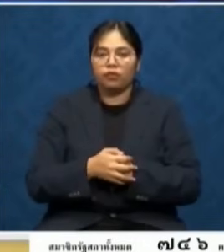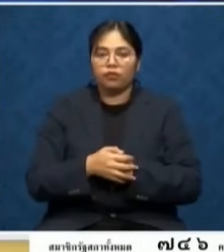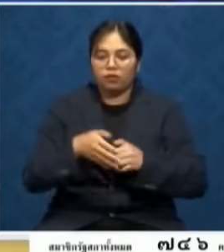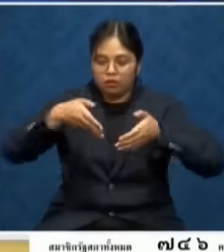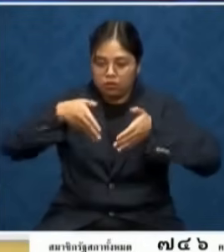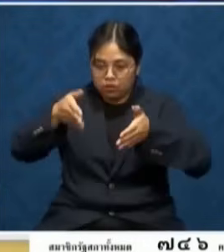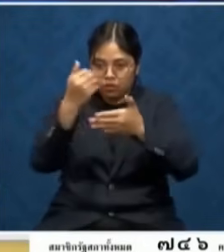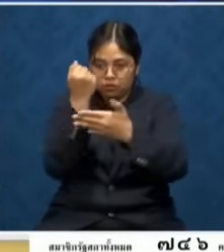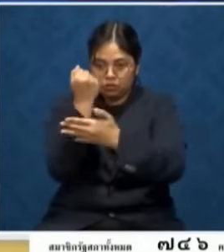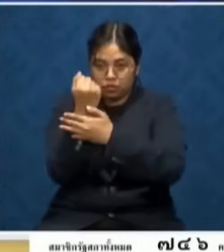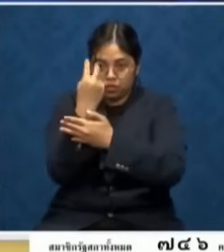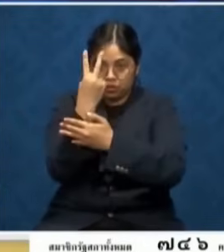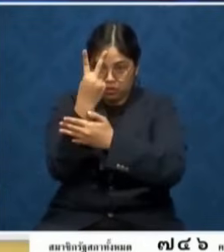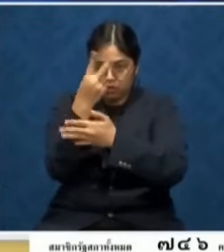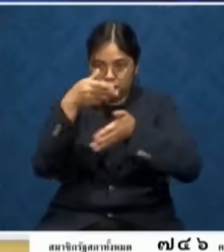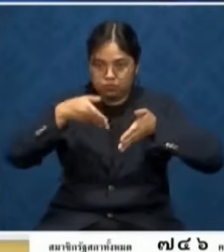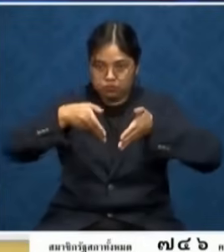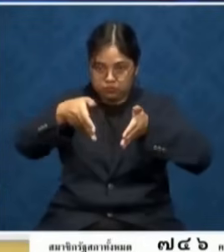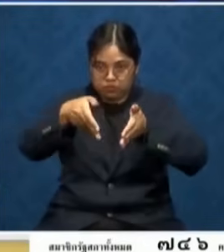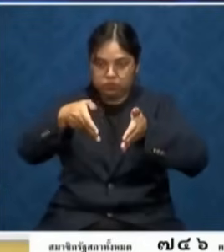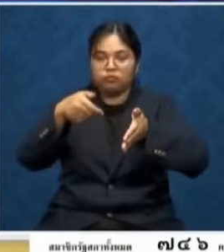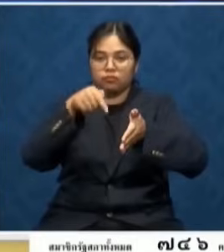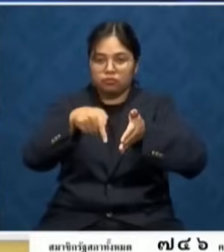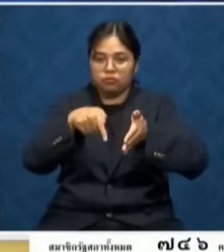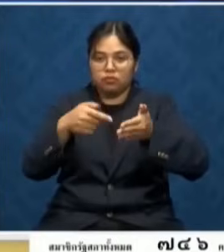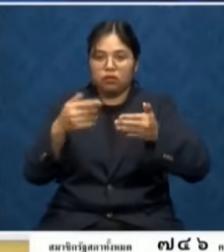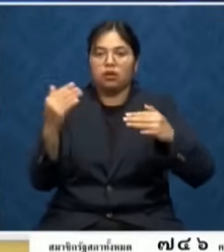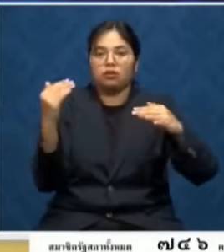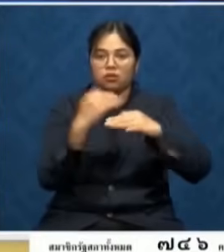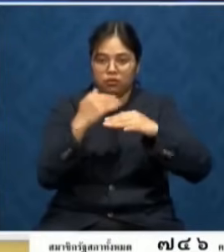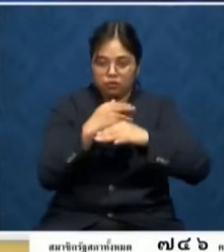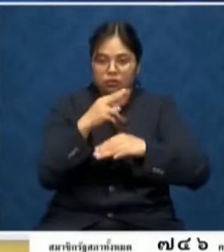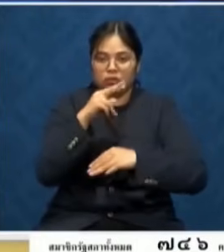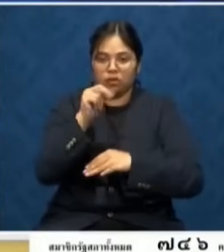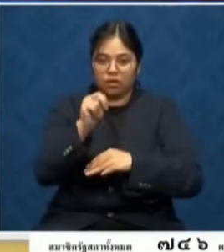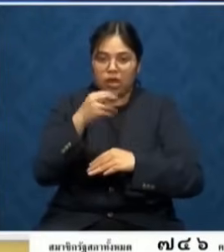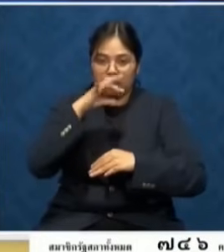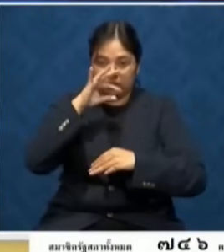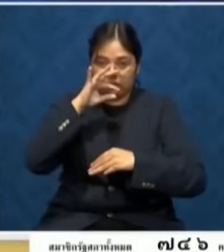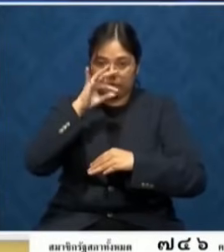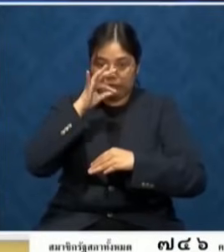ในซอยที่สองถนนนาเกลือเ